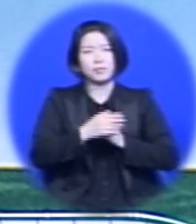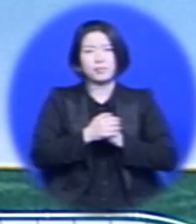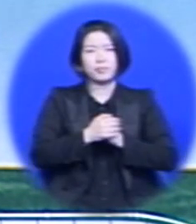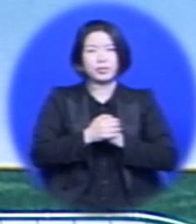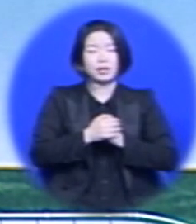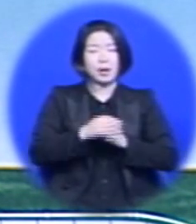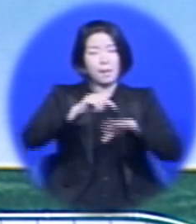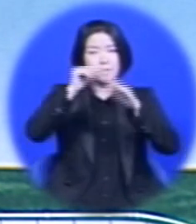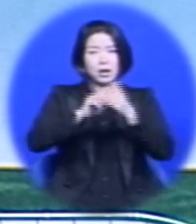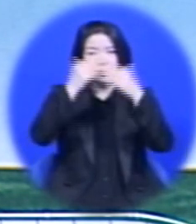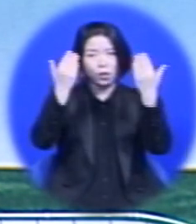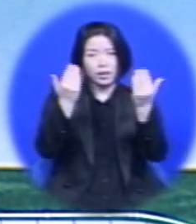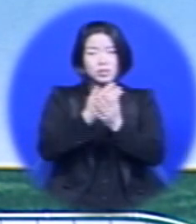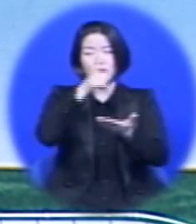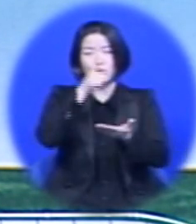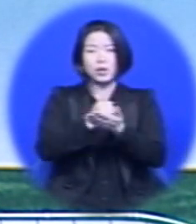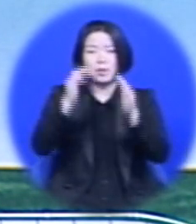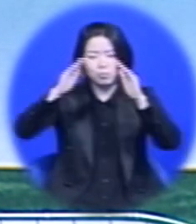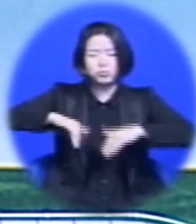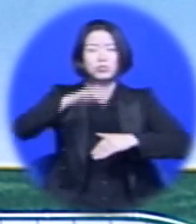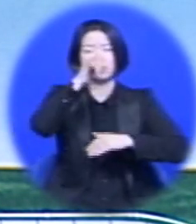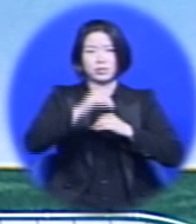마음이 완전히 죄에 무너져